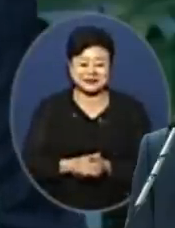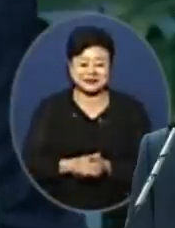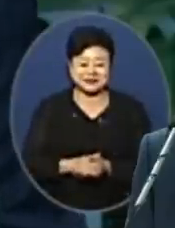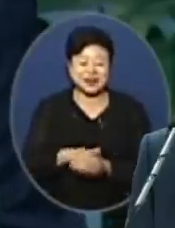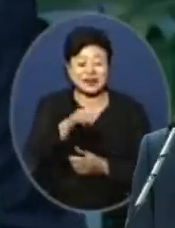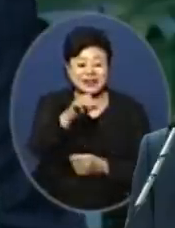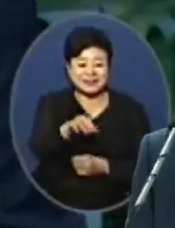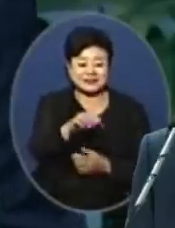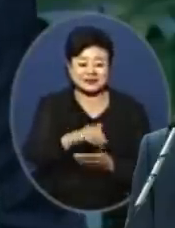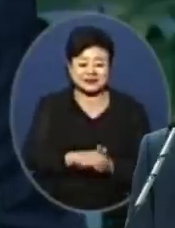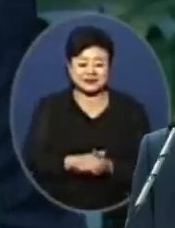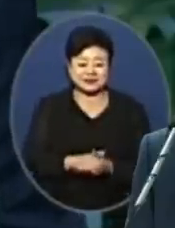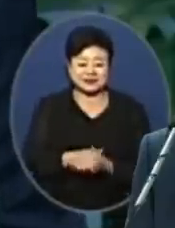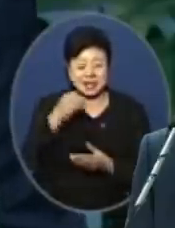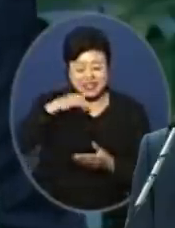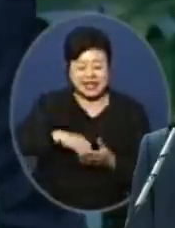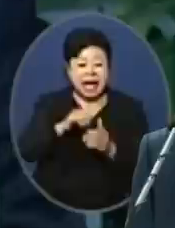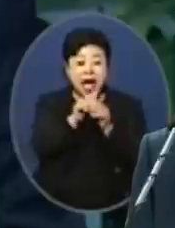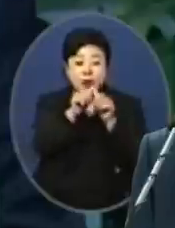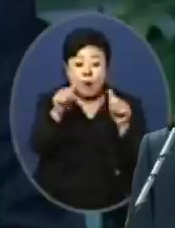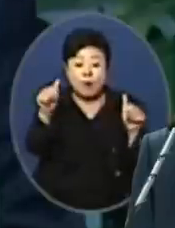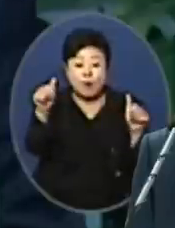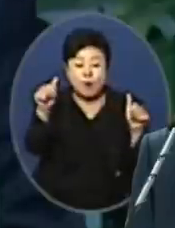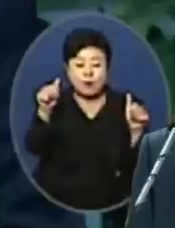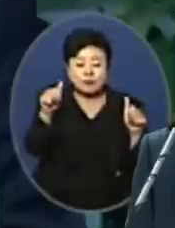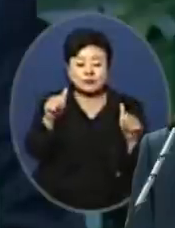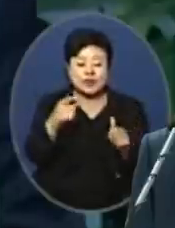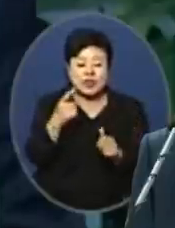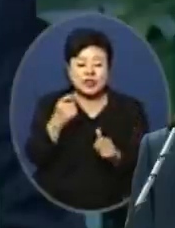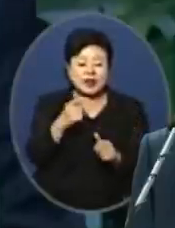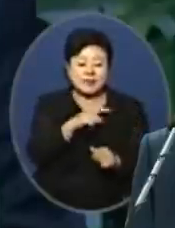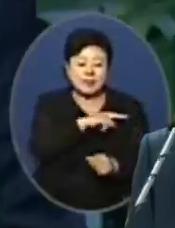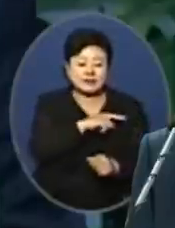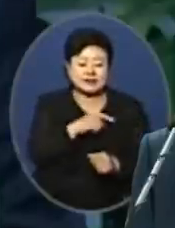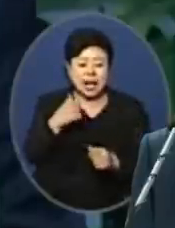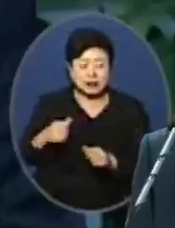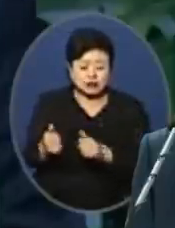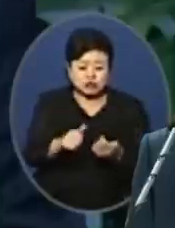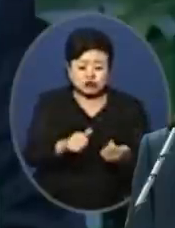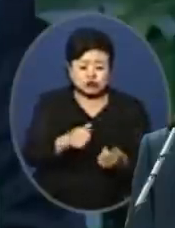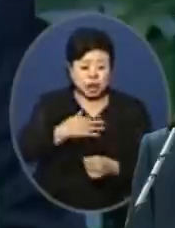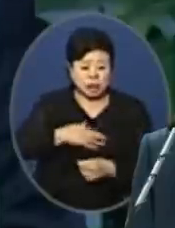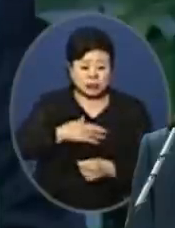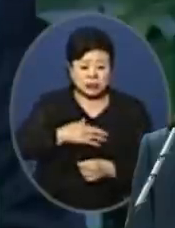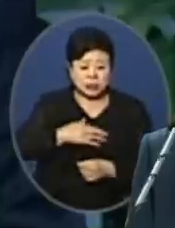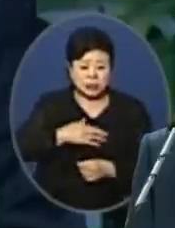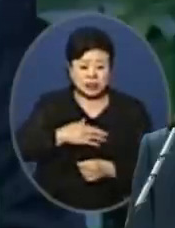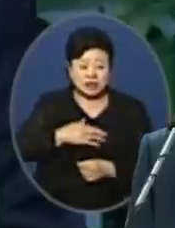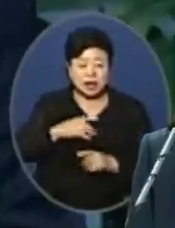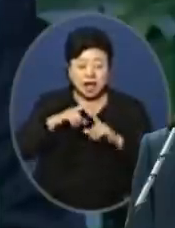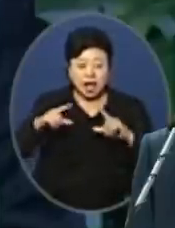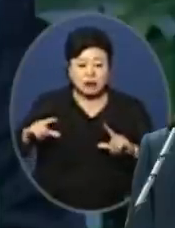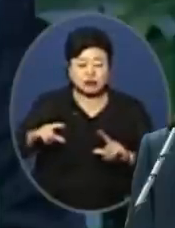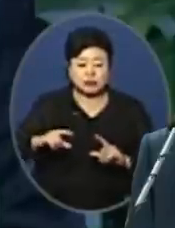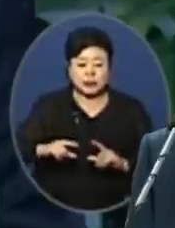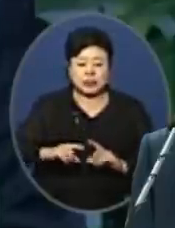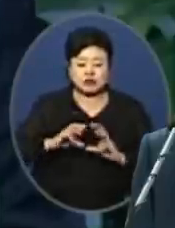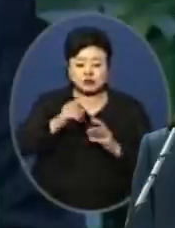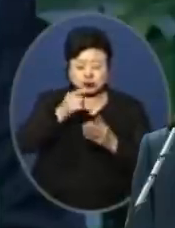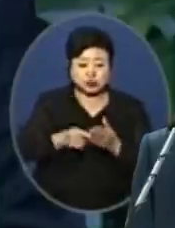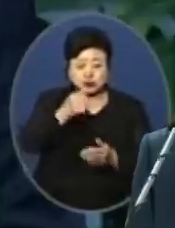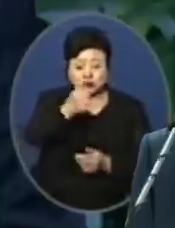여기에 야곱이 그 열한째 아들이 죽은 줄 알았는데 애굽의 국물총리가 되어 있는 것을